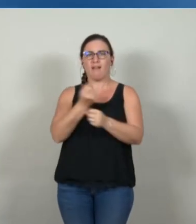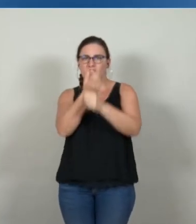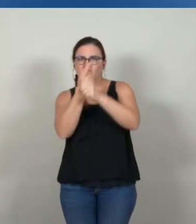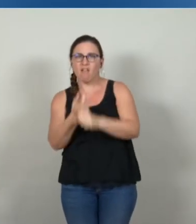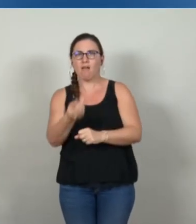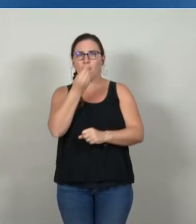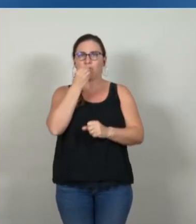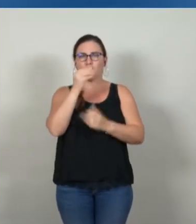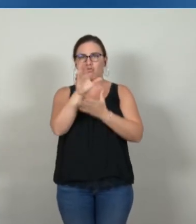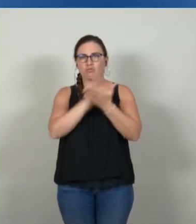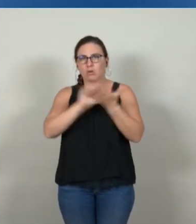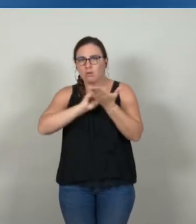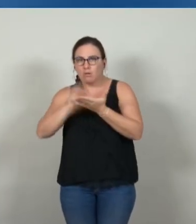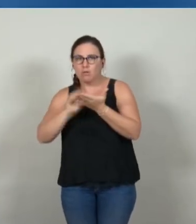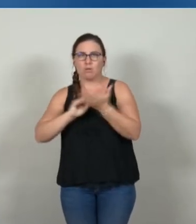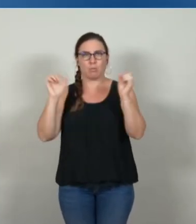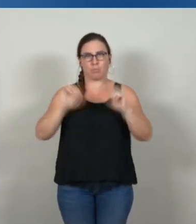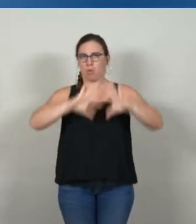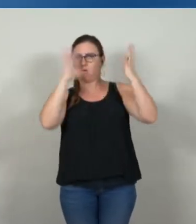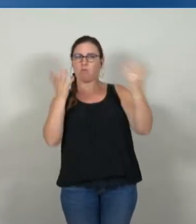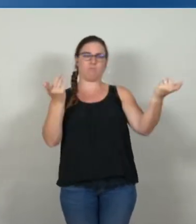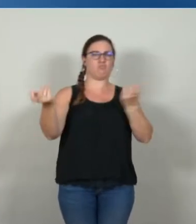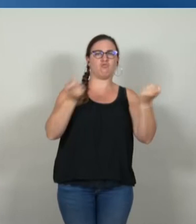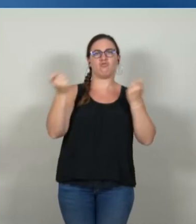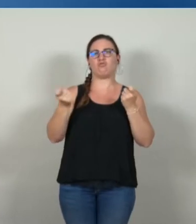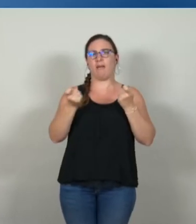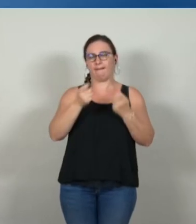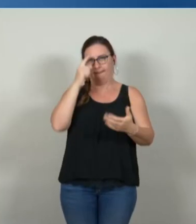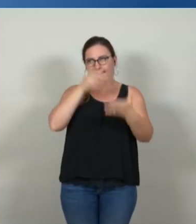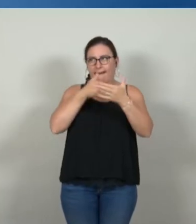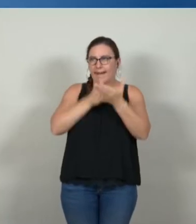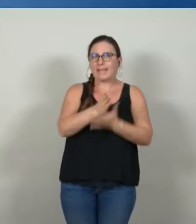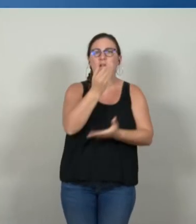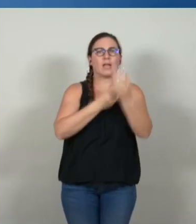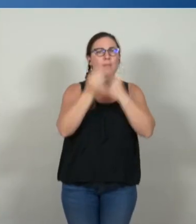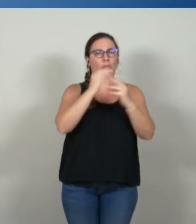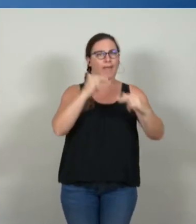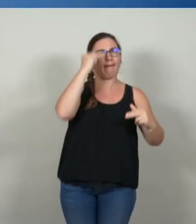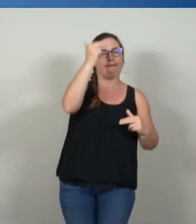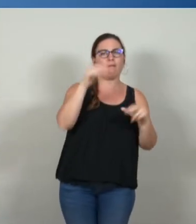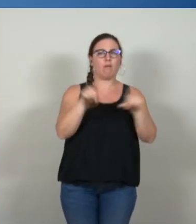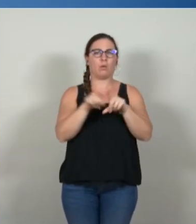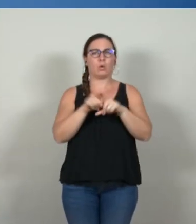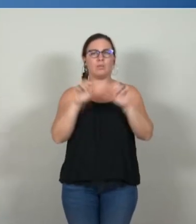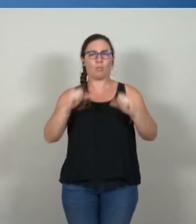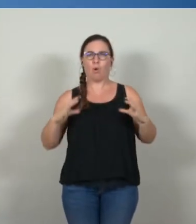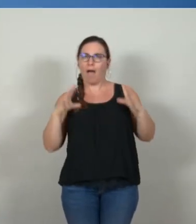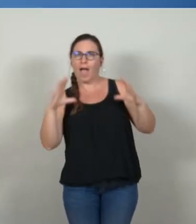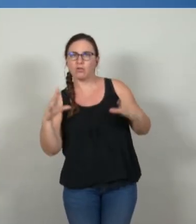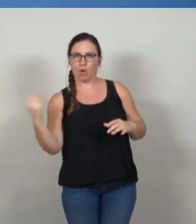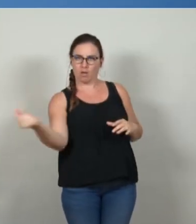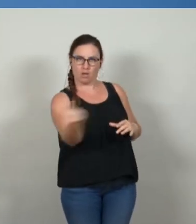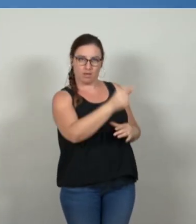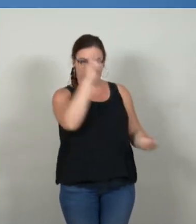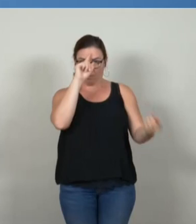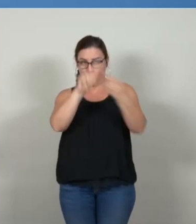elles peuvent être les chefs d'orchestre de projet de résilience alimentaire ambitieux et mobilisés l'ensemble des acteurs du territoire vers